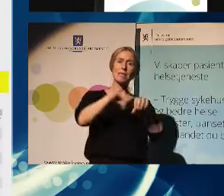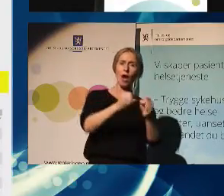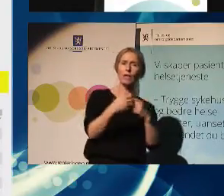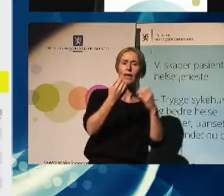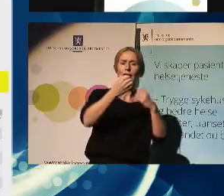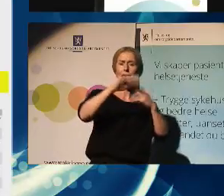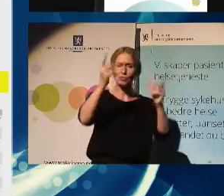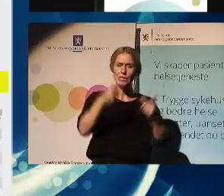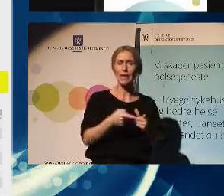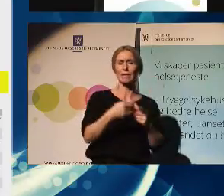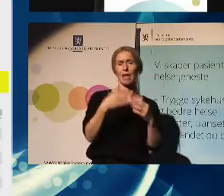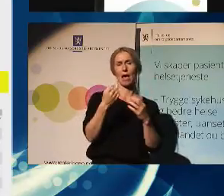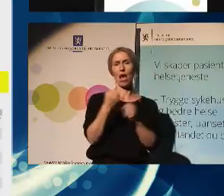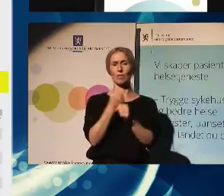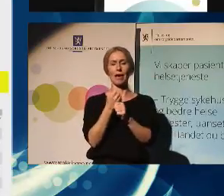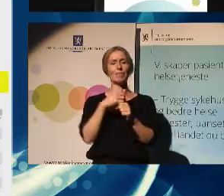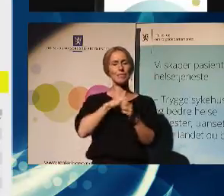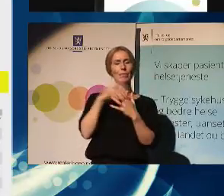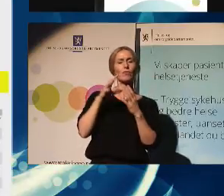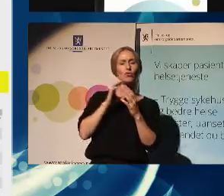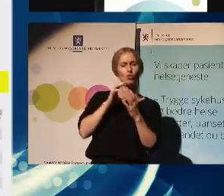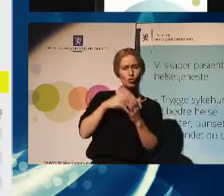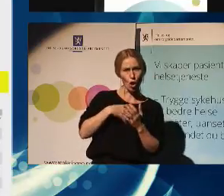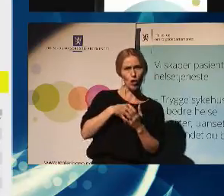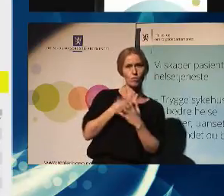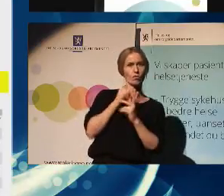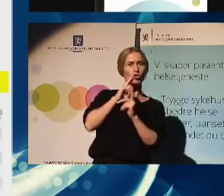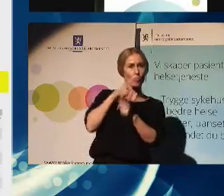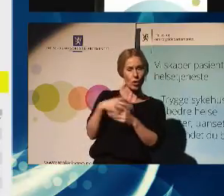ta opp alkoholvaner med folk.